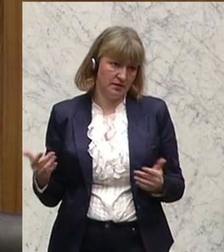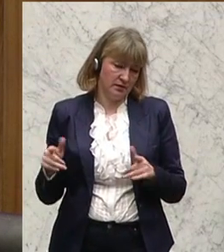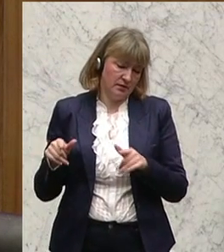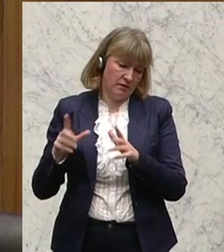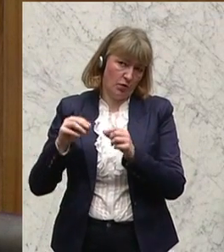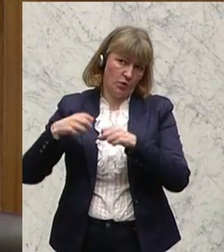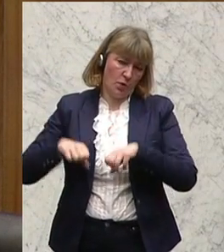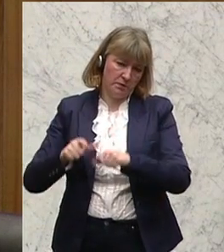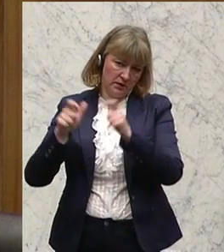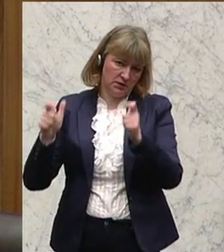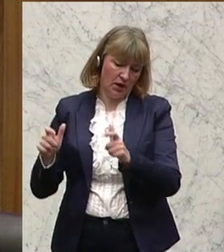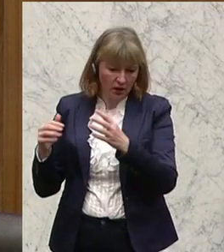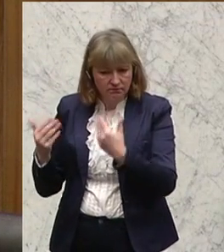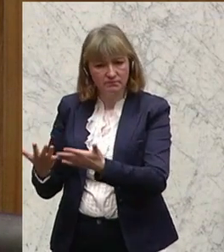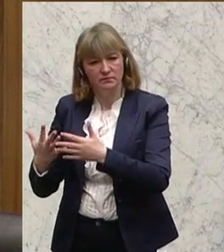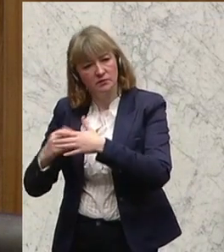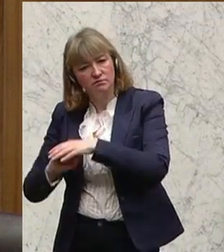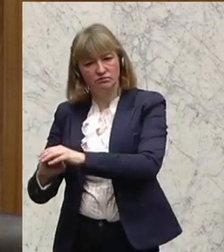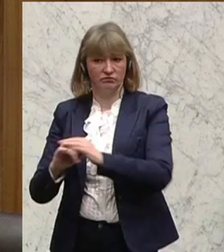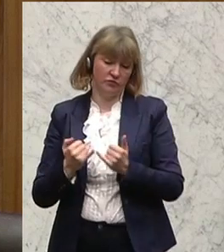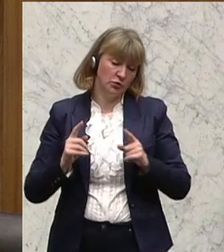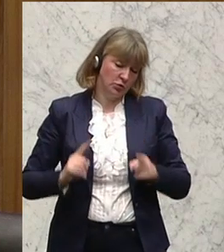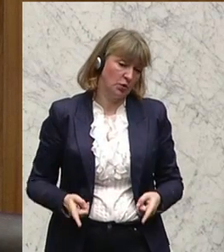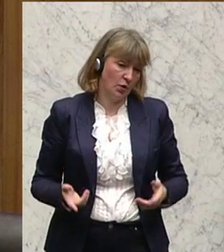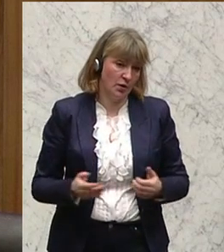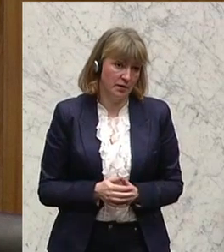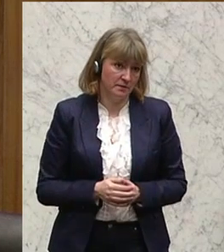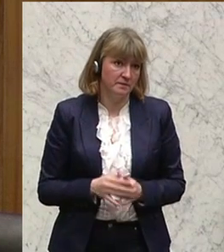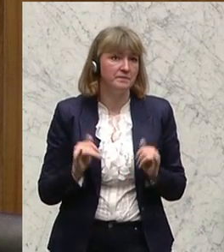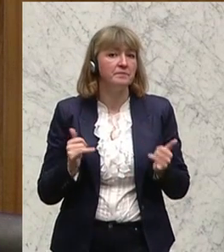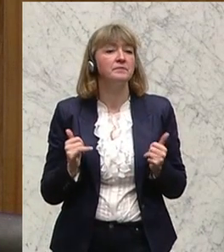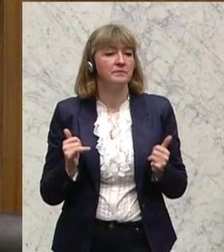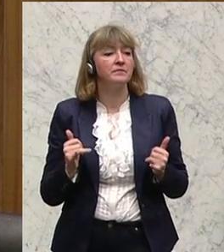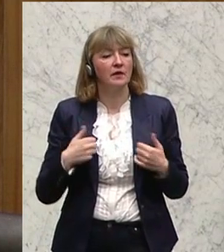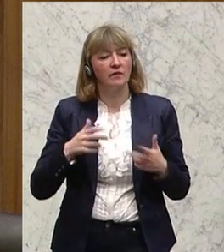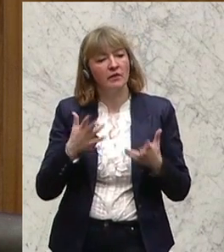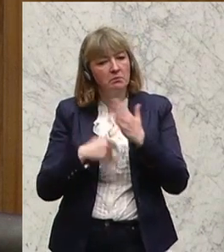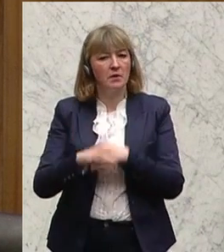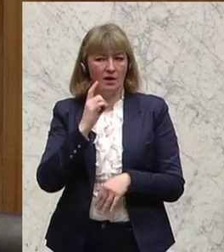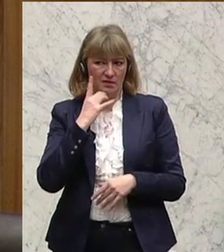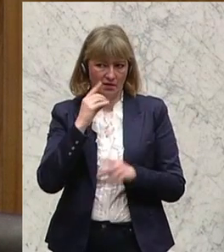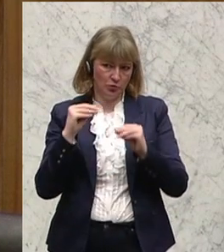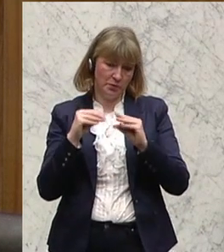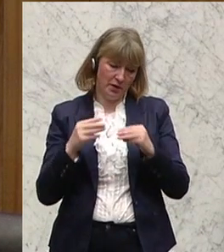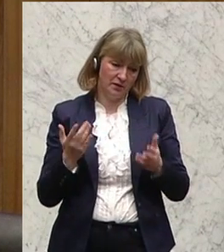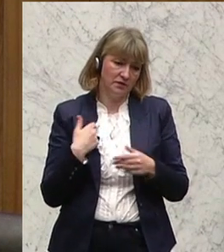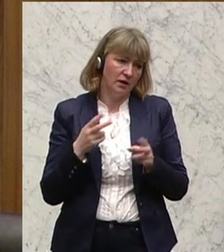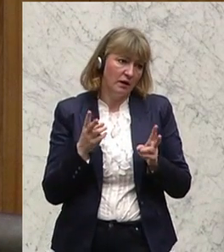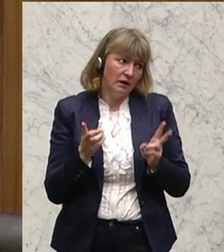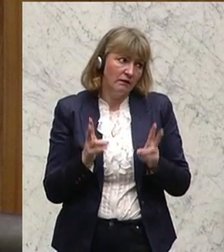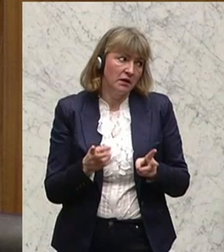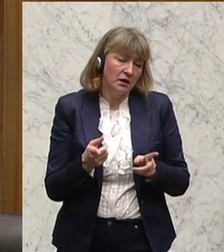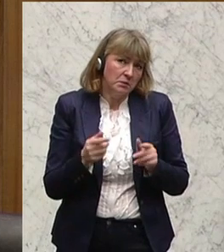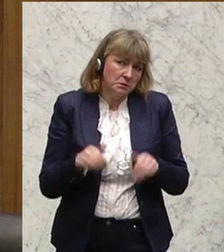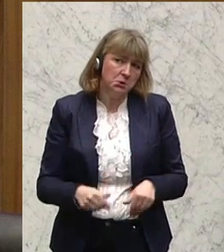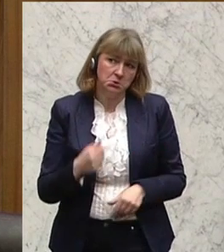eigentlich sichergestellt werden sollte. Wir werden jetzt wieder intensiver darüber sprechen. Wir haben uns wirklich seitens des Justizressorts,